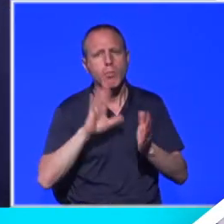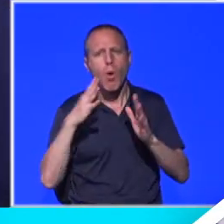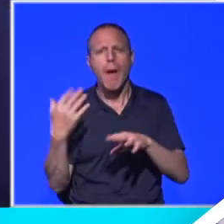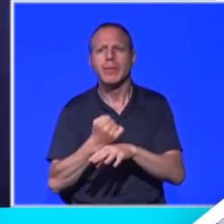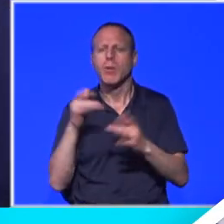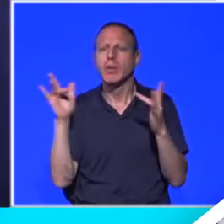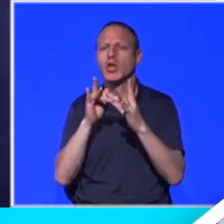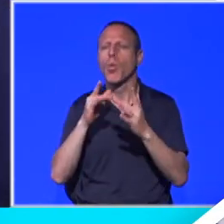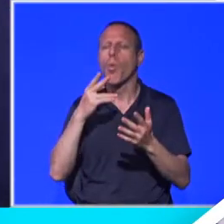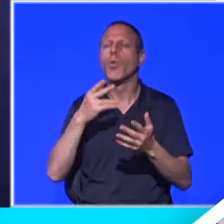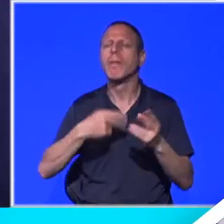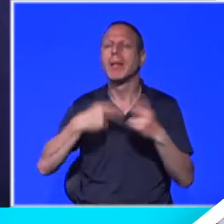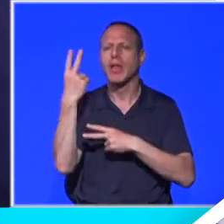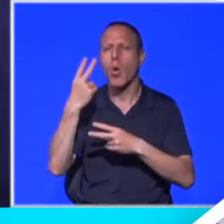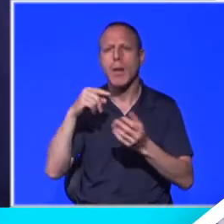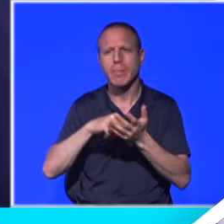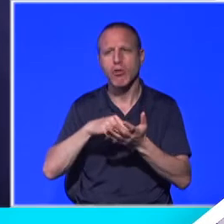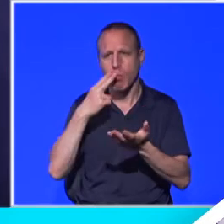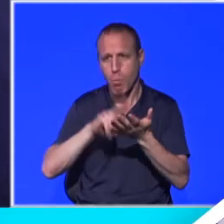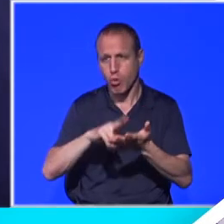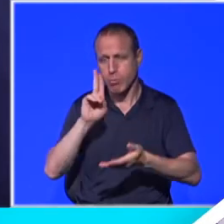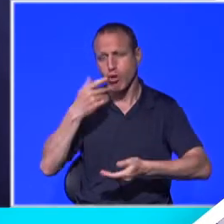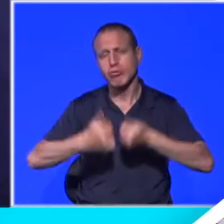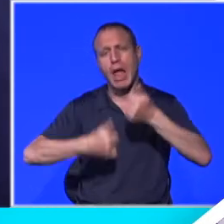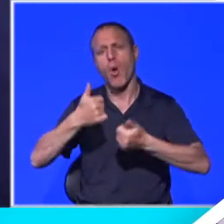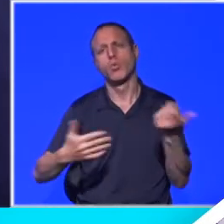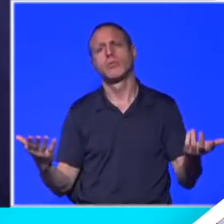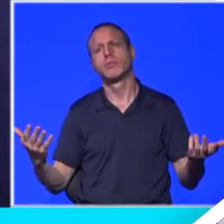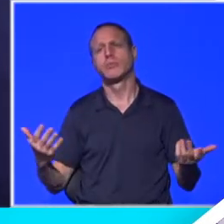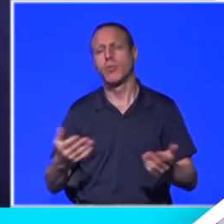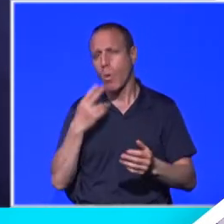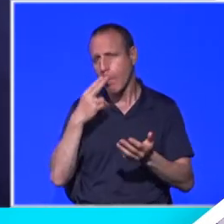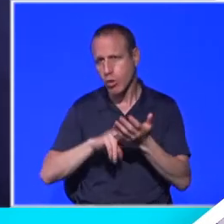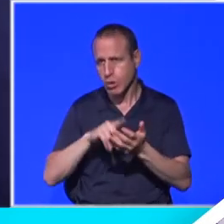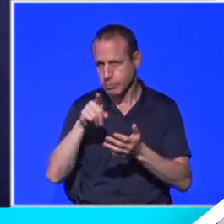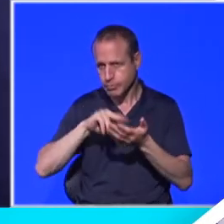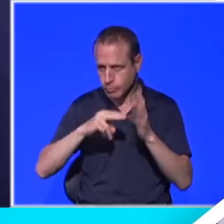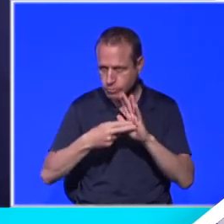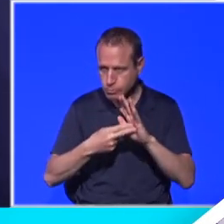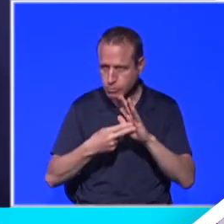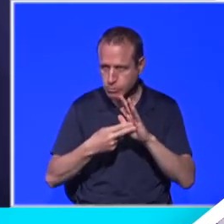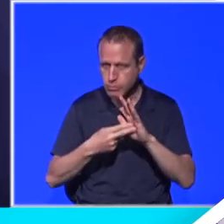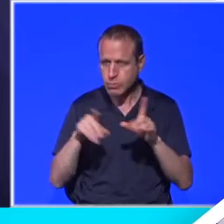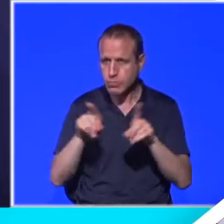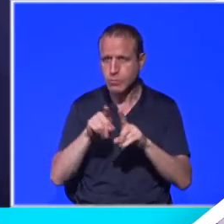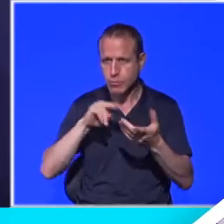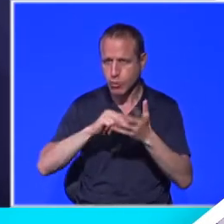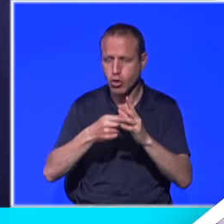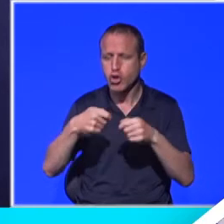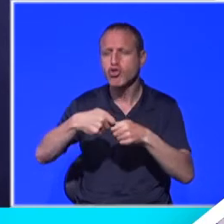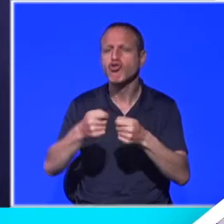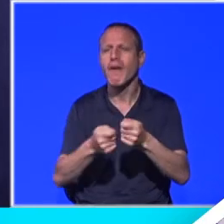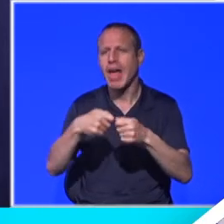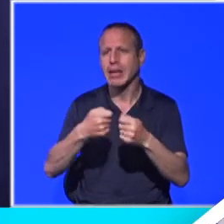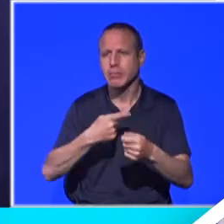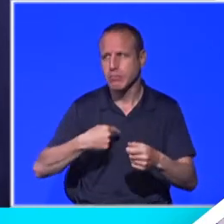החולים הציבוריים? כי בקופות החולים יש לך תחרות. קופות החולים זה תוכנית. תוכנית, כמו תוכנית השוברים